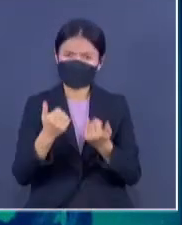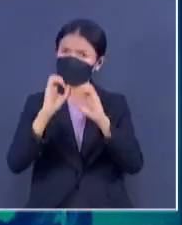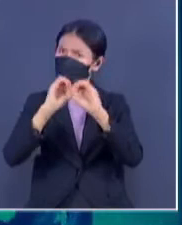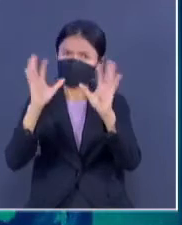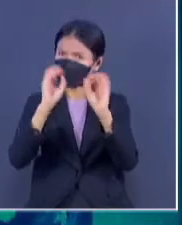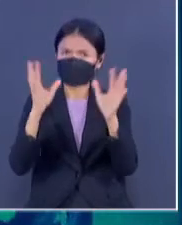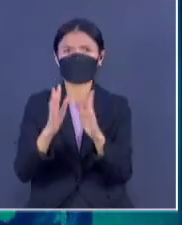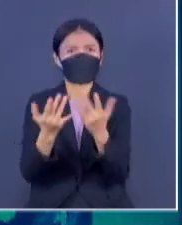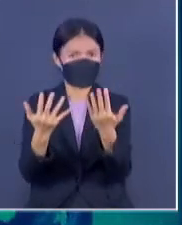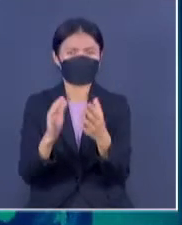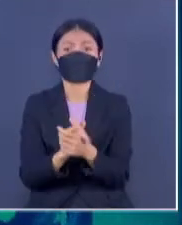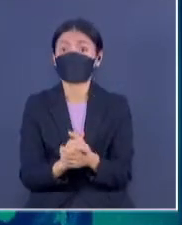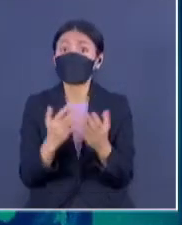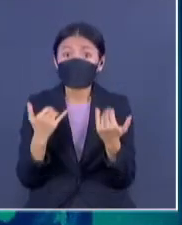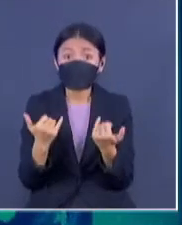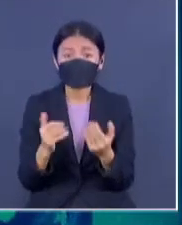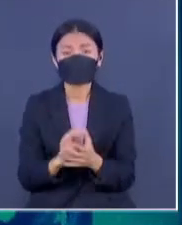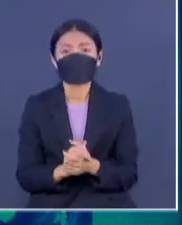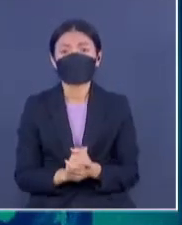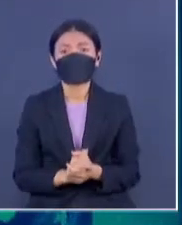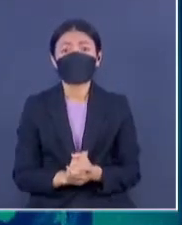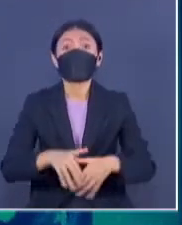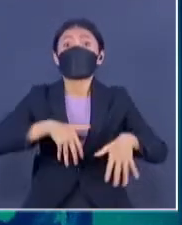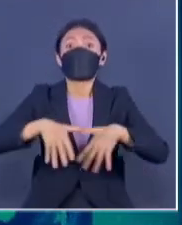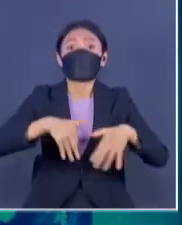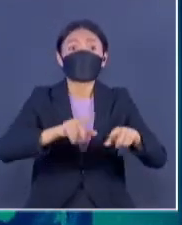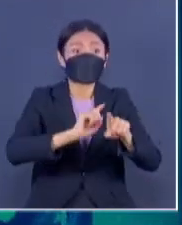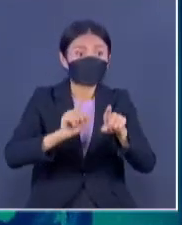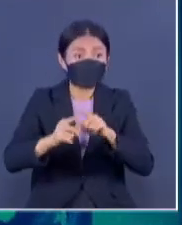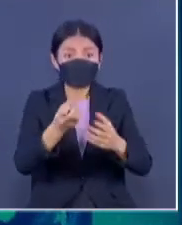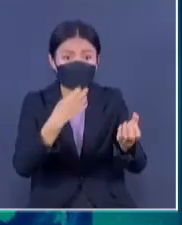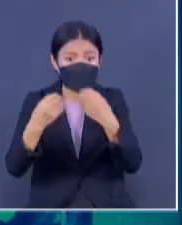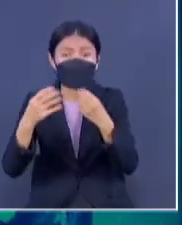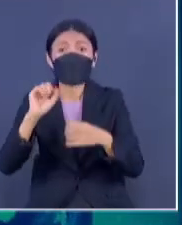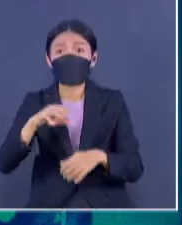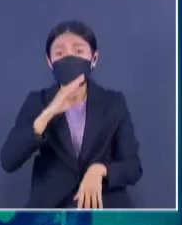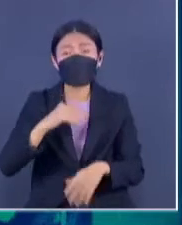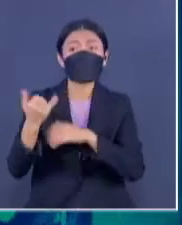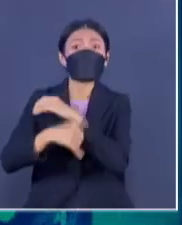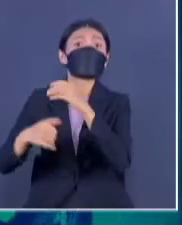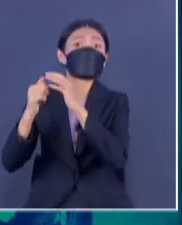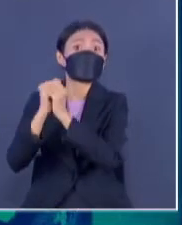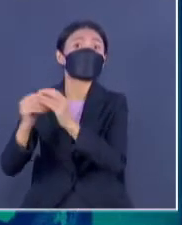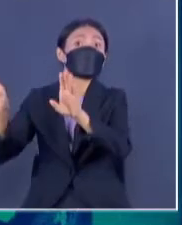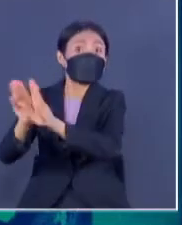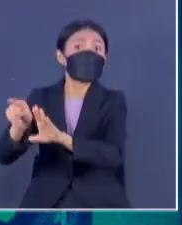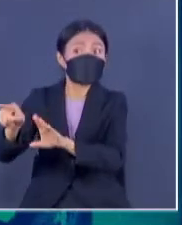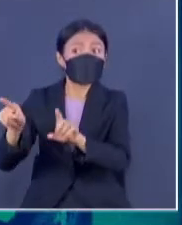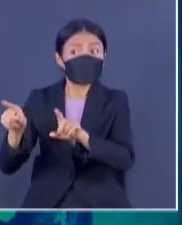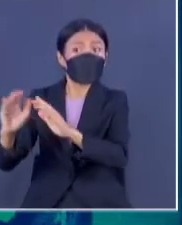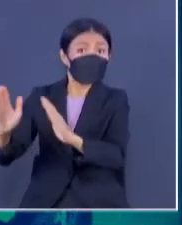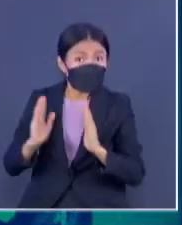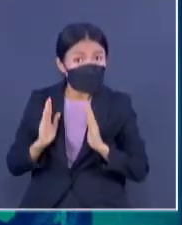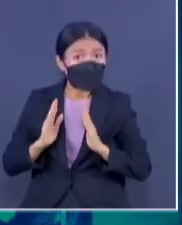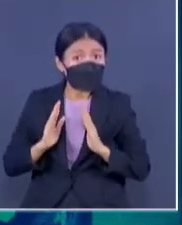ที่เราเห็นเราฟังเสียงจากพี่น้องประชาชนว่าถ้าเราไปถึงจุดนั้นจริงๆแล้วปิดแบบอู่ฮั่นจริงๆเนี่ย